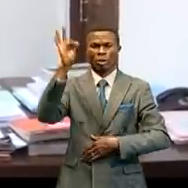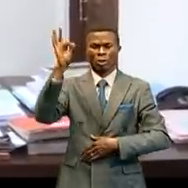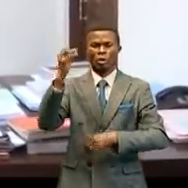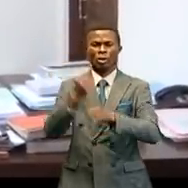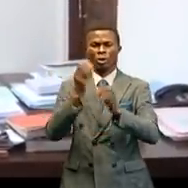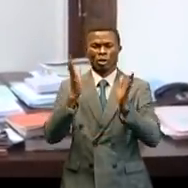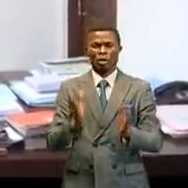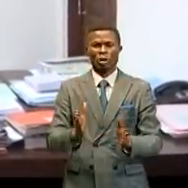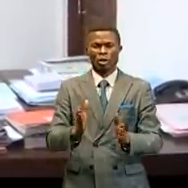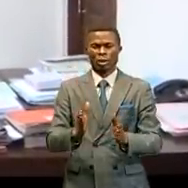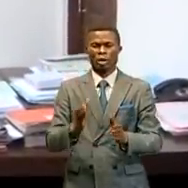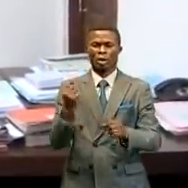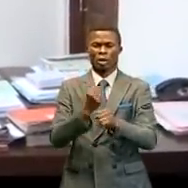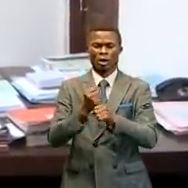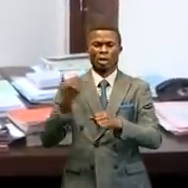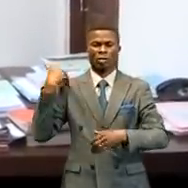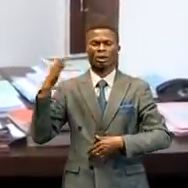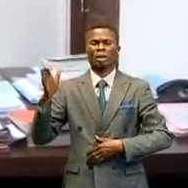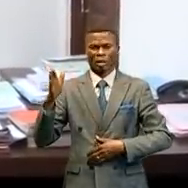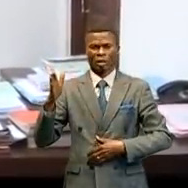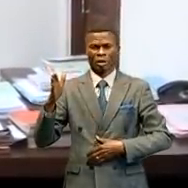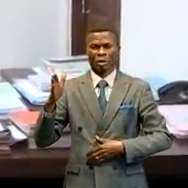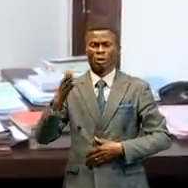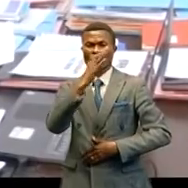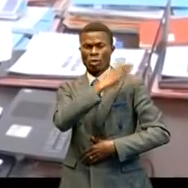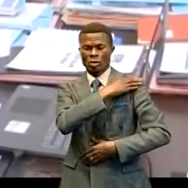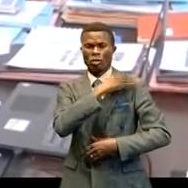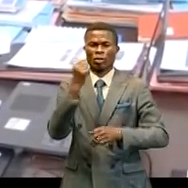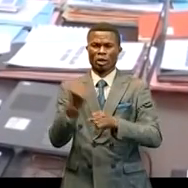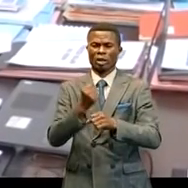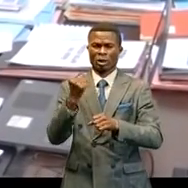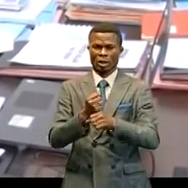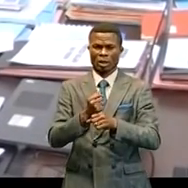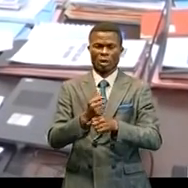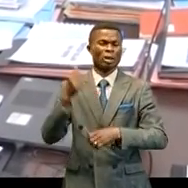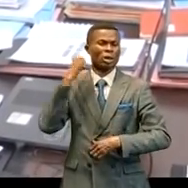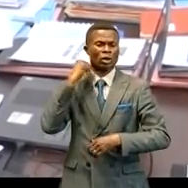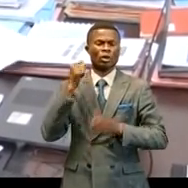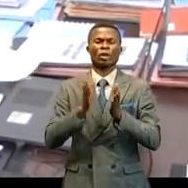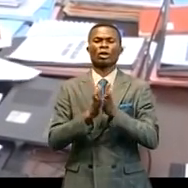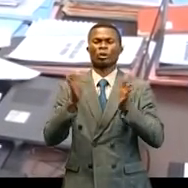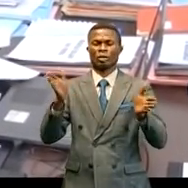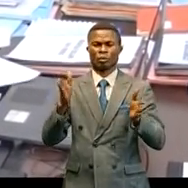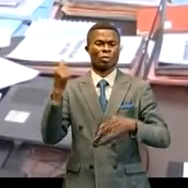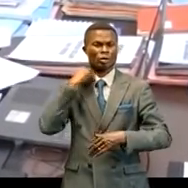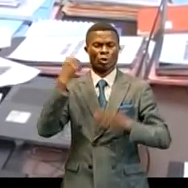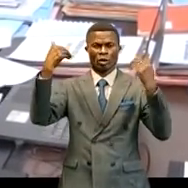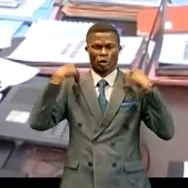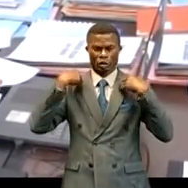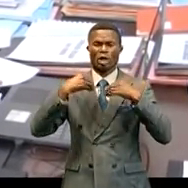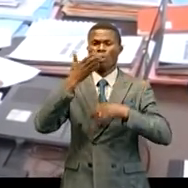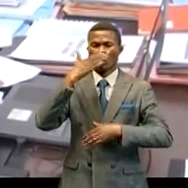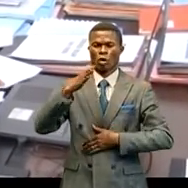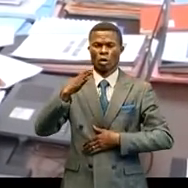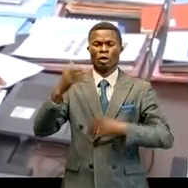agents de service public de l'État, au grade et en fonction de médecin général, médecin chef des cliniques